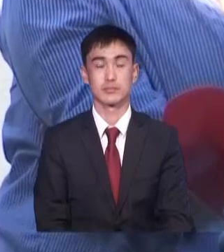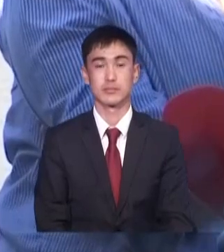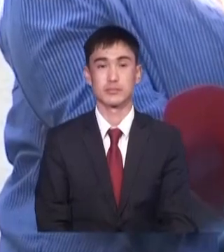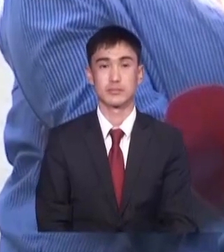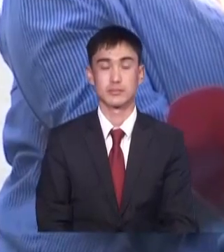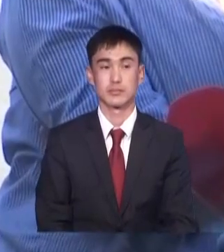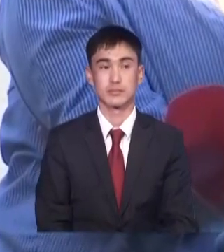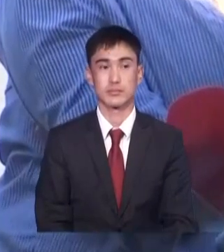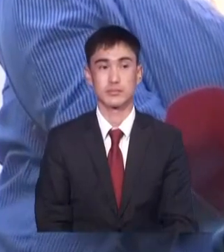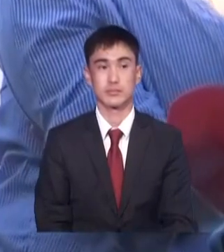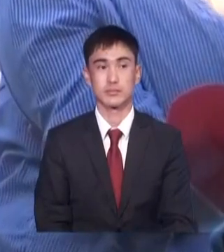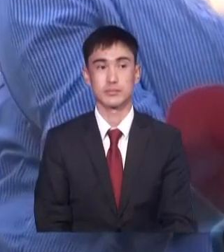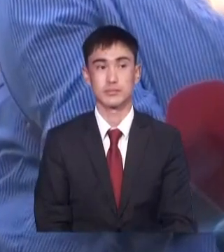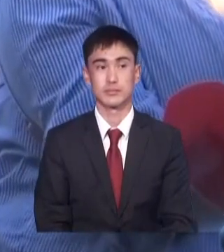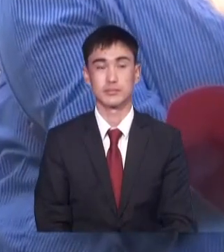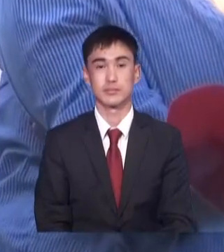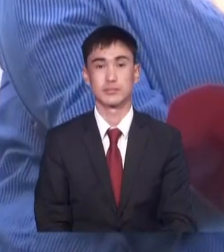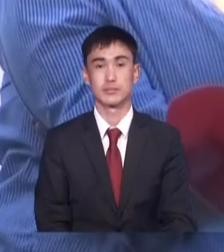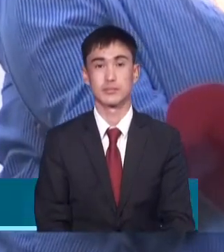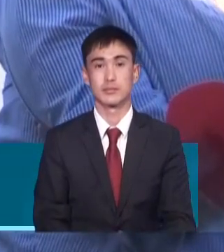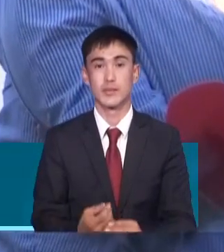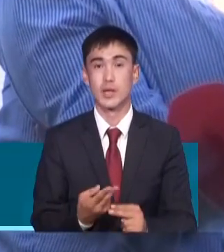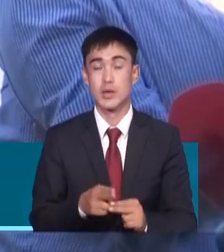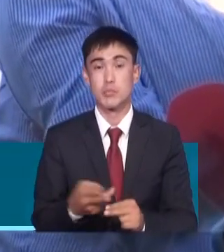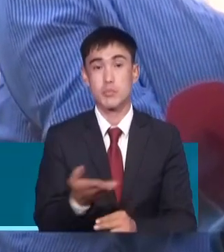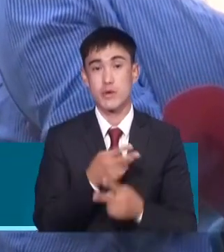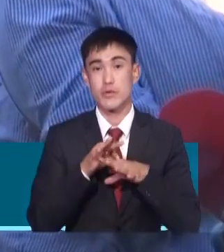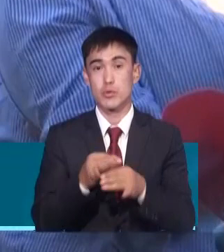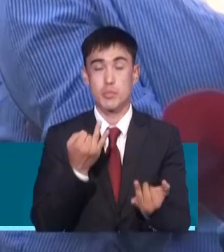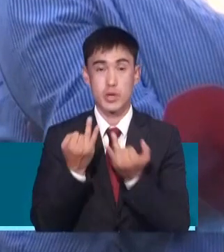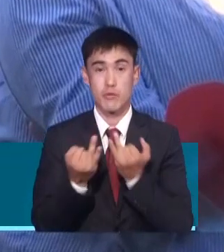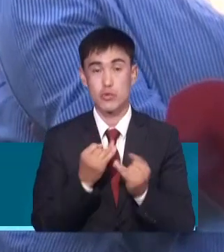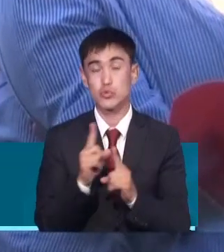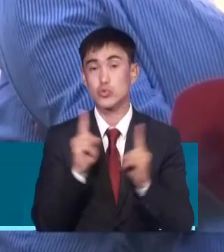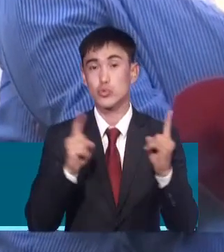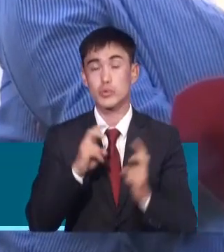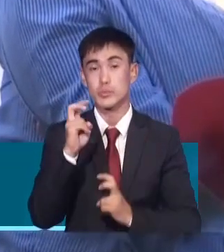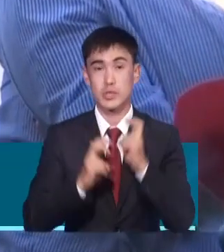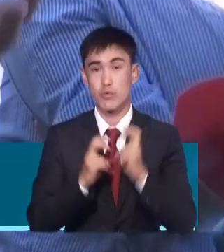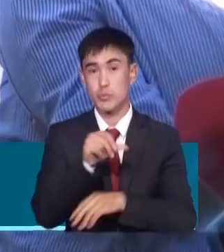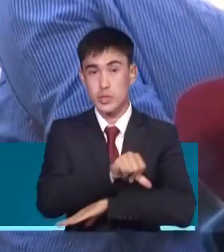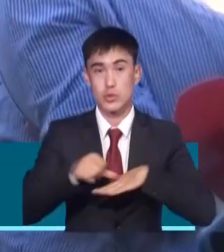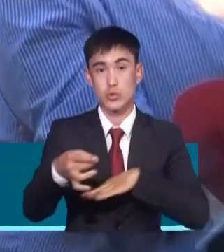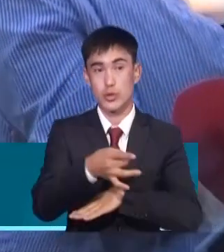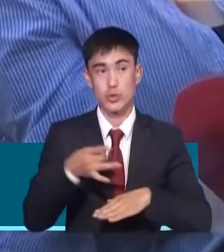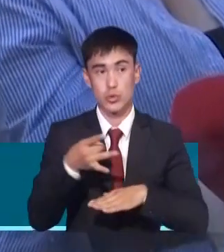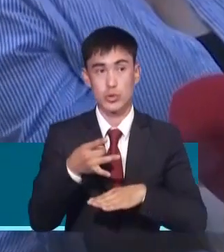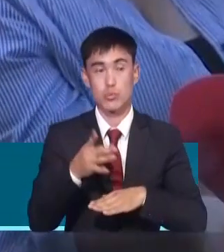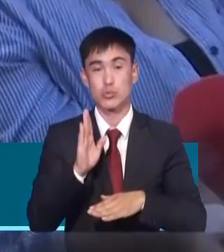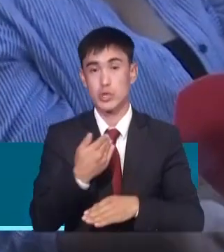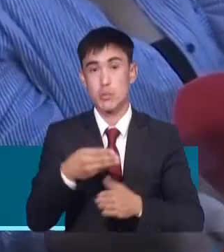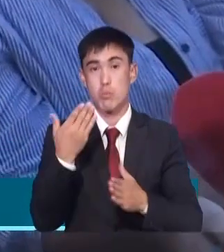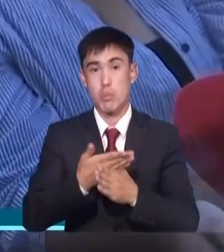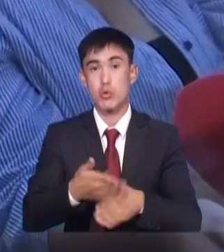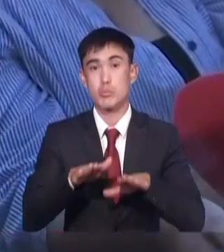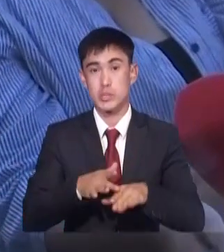осы азаматтардан сол сүтін сатып алыңыздар. Мы ведем переговоры с крупными заводами на территории регионов. Пусть они